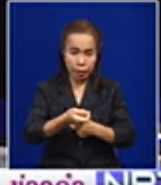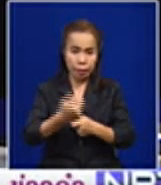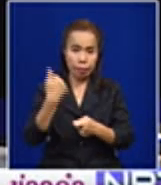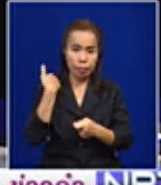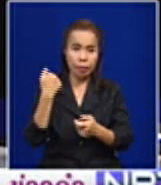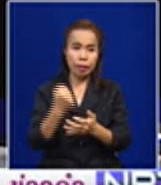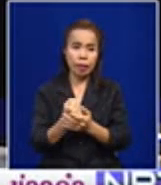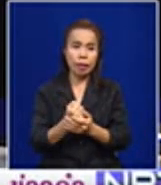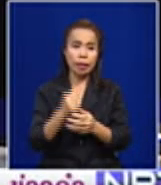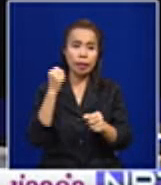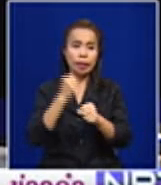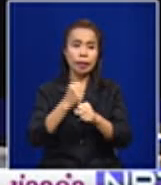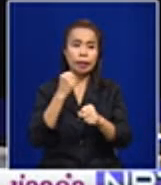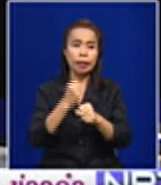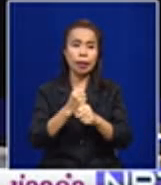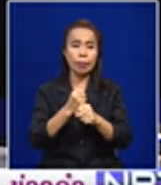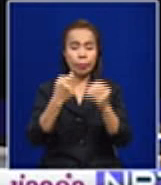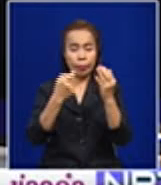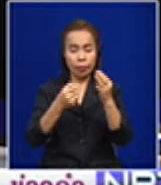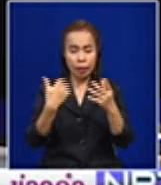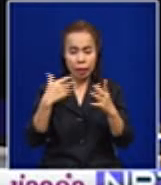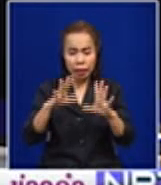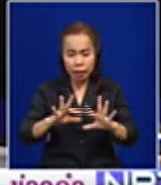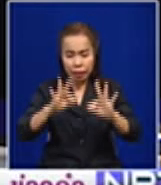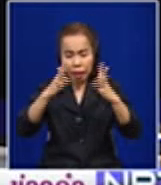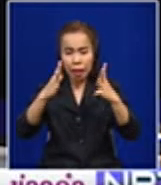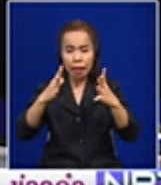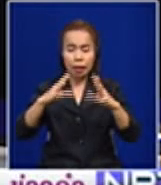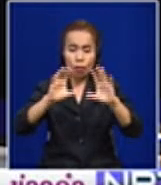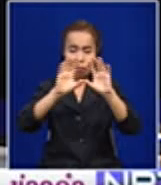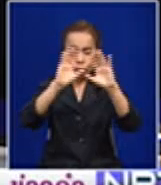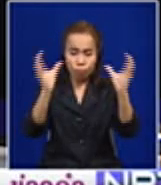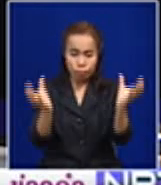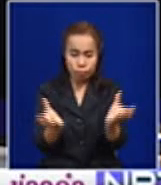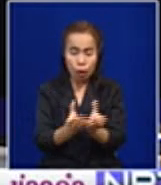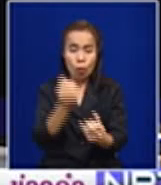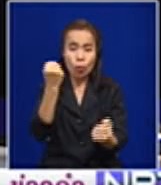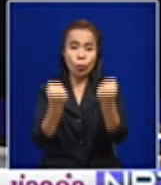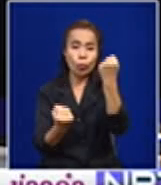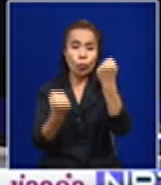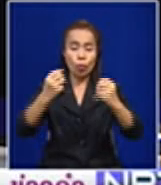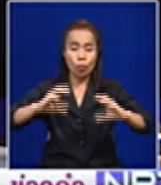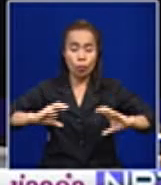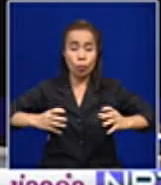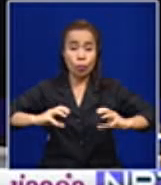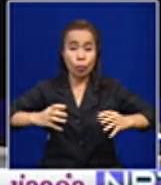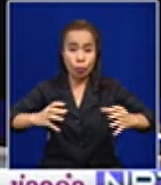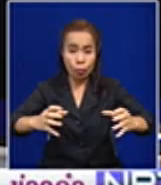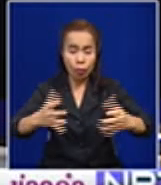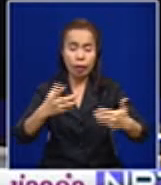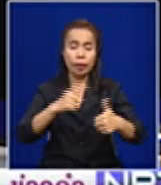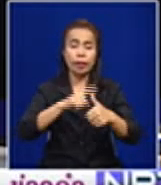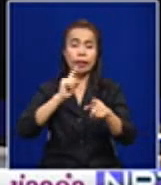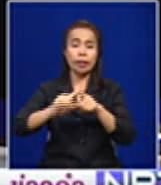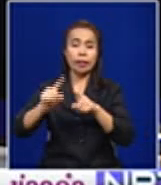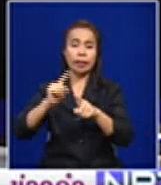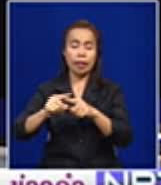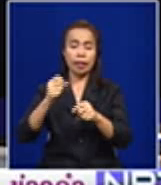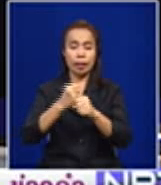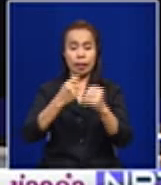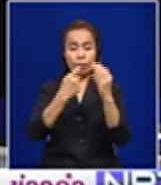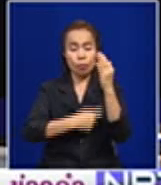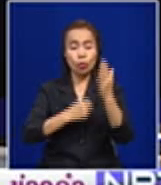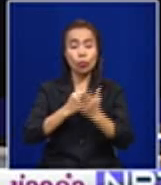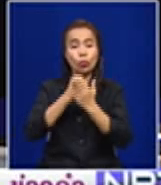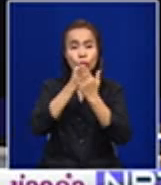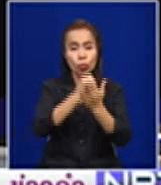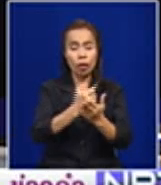เพื่อที่จะผลิตเป็นชิ้นส่วนของยางรถยนต์นะครับในการส่งให้กับรงประกอบรถยนต์ตามประเทศต่างๆนั้นวันนี้ทดี